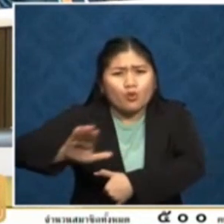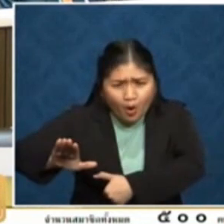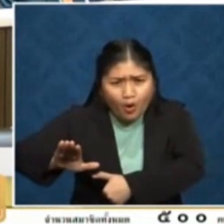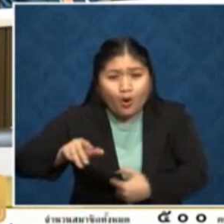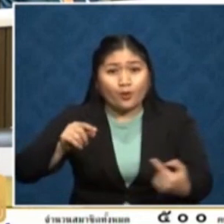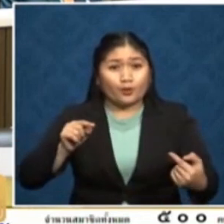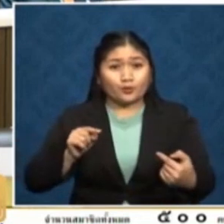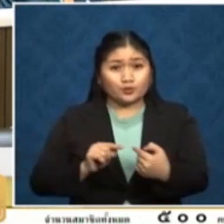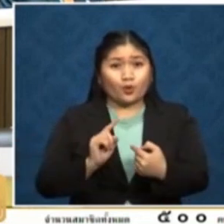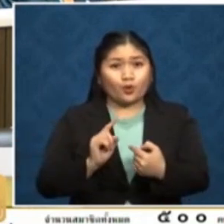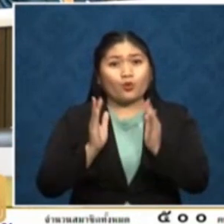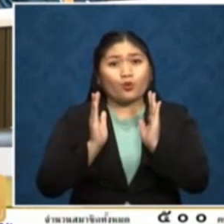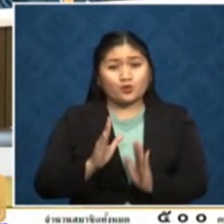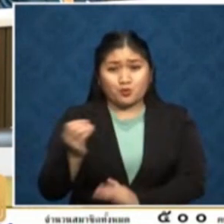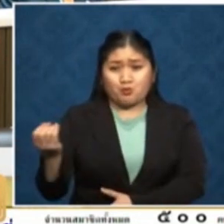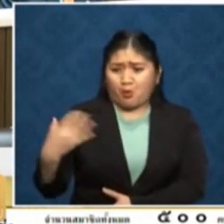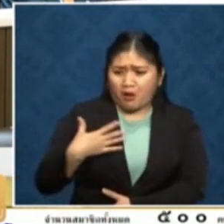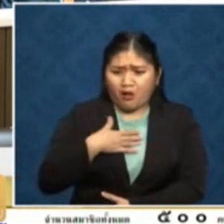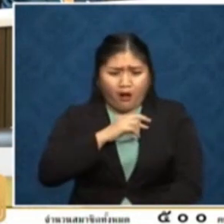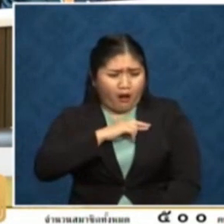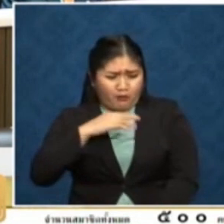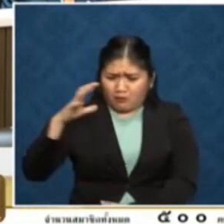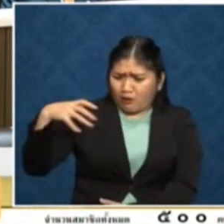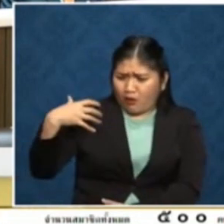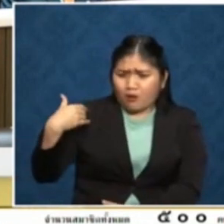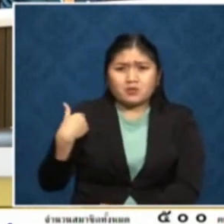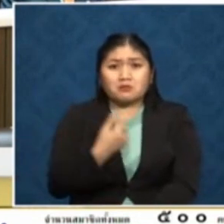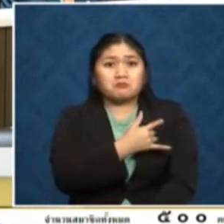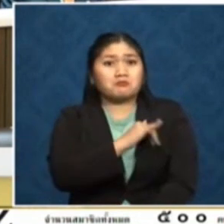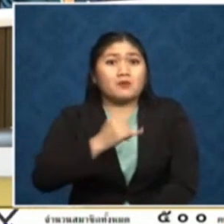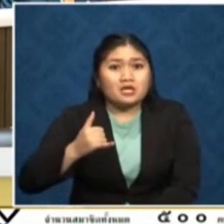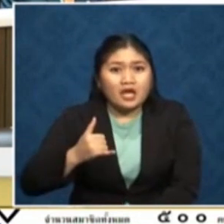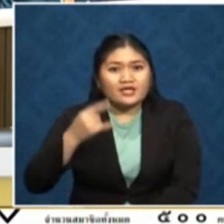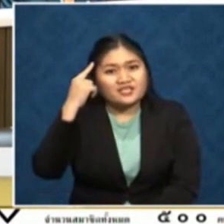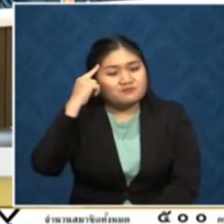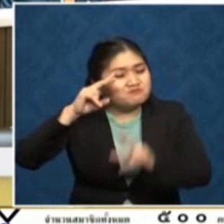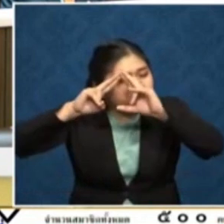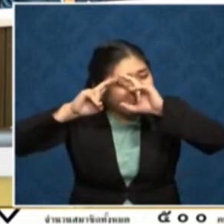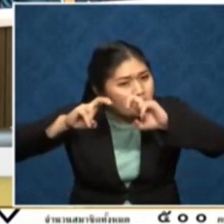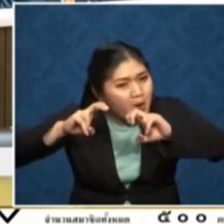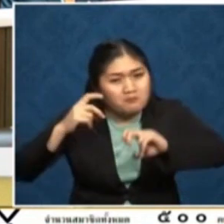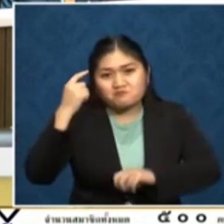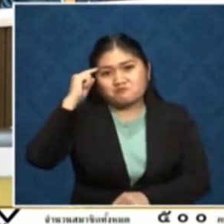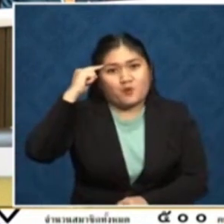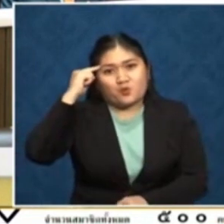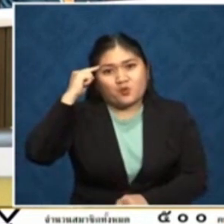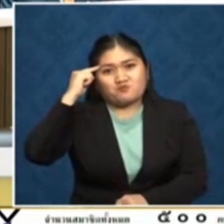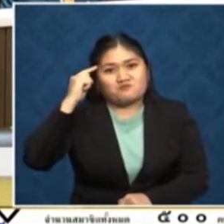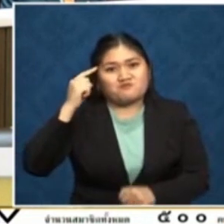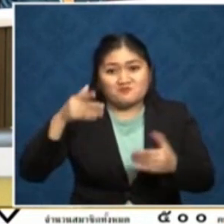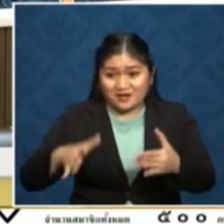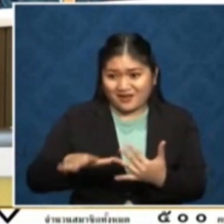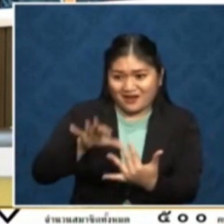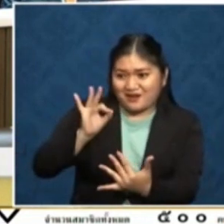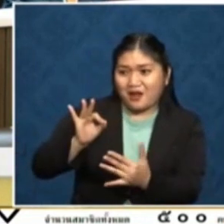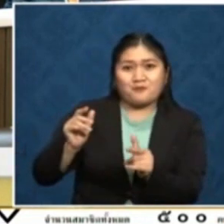พศเพราะอะไรครับเพราะเรื่องที่เกิดขึ้นมันเป็นระดับปัจเจกบุคคลครับมาจากการที่คน